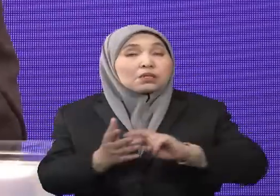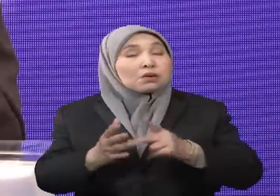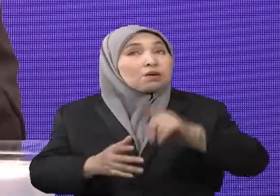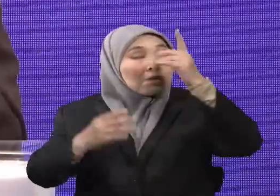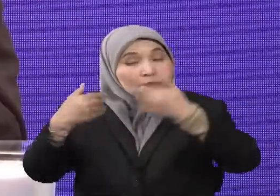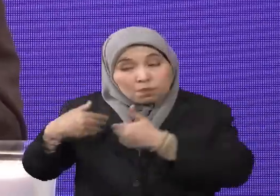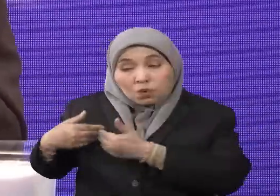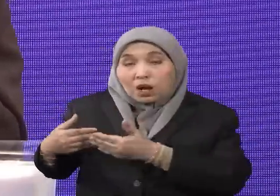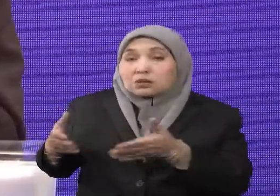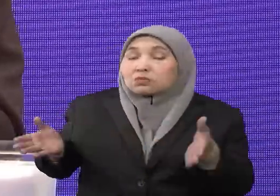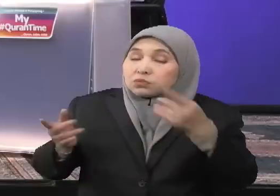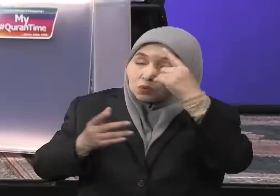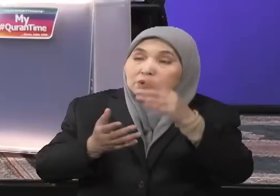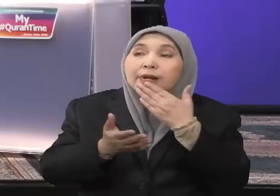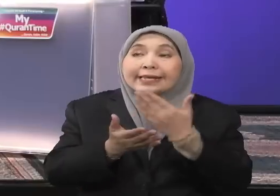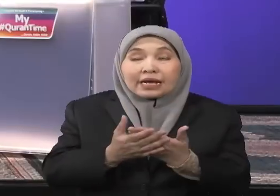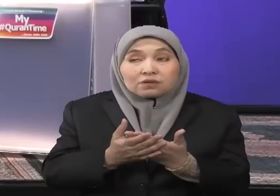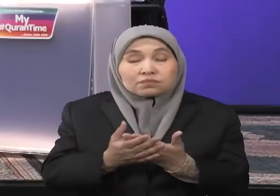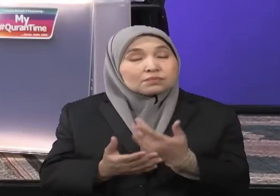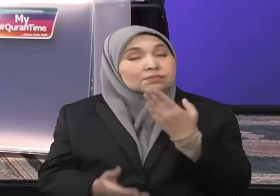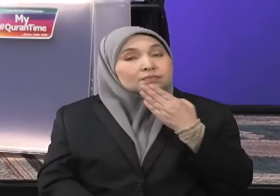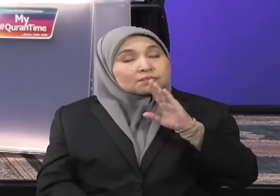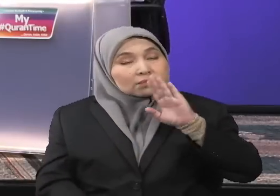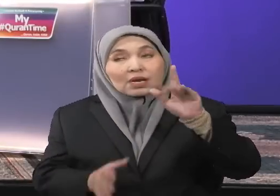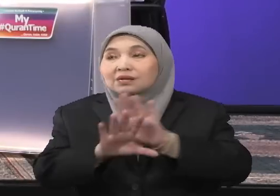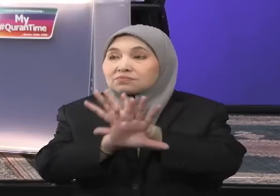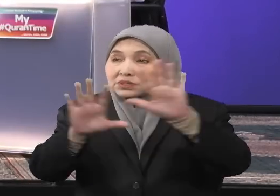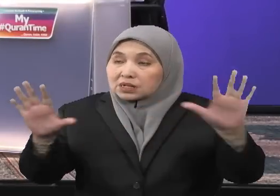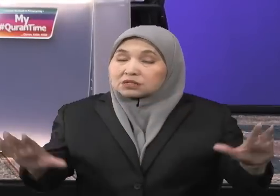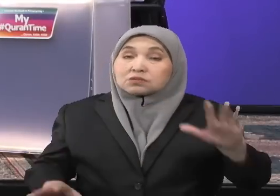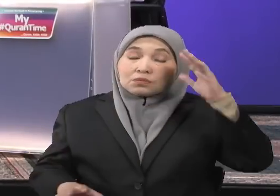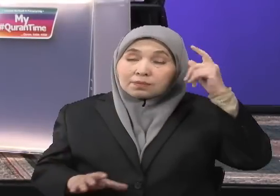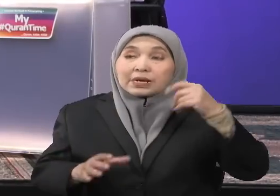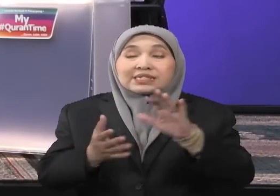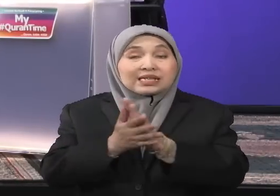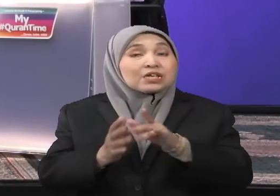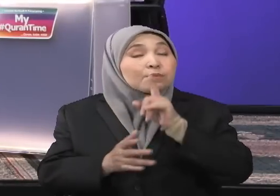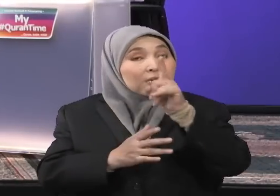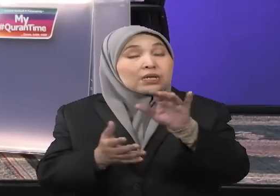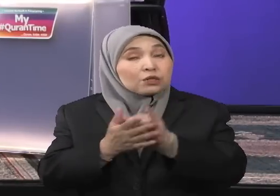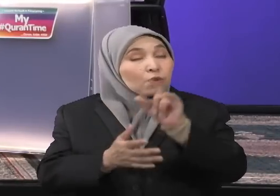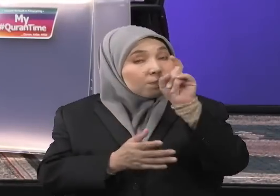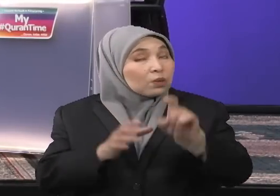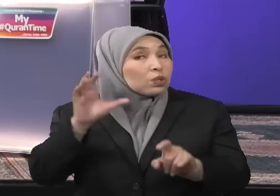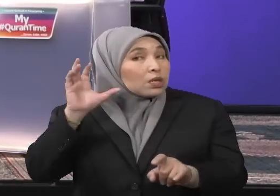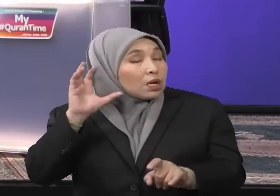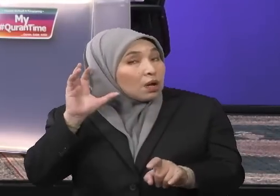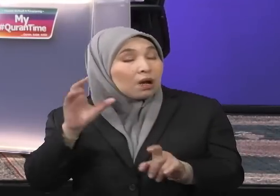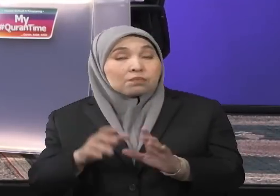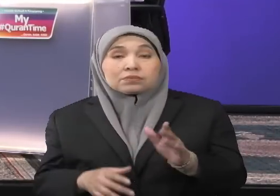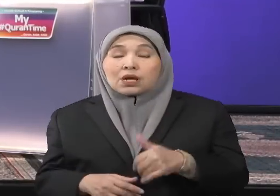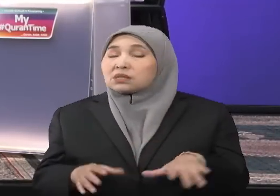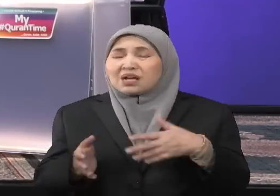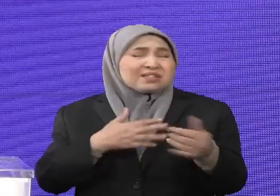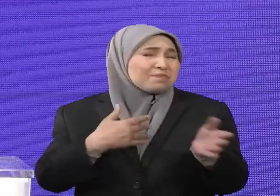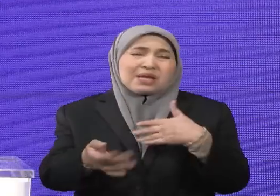buka hati kita untuk kebaikan Alhamdulillah jadi jelas saya contohkan dimana kebenaran itu perlu didengar tak